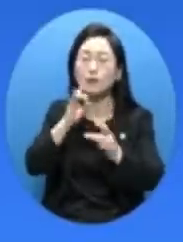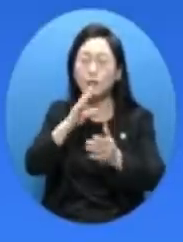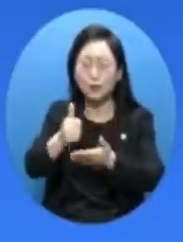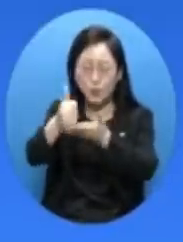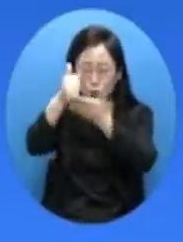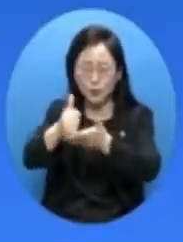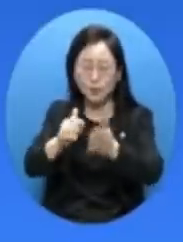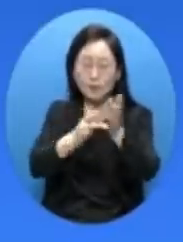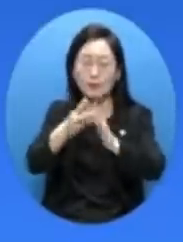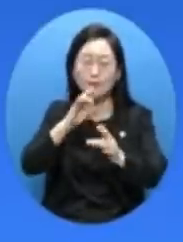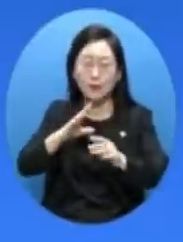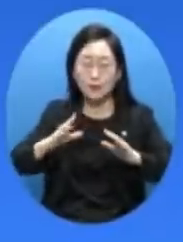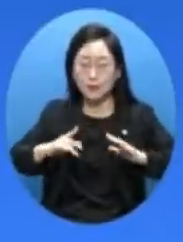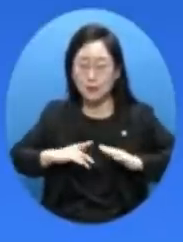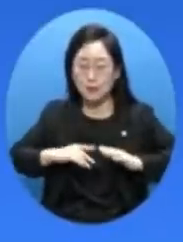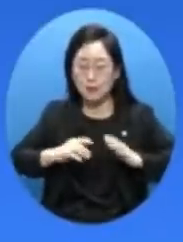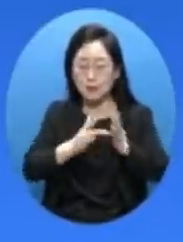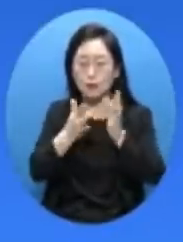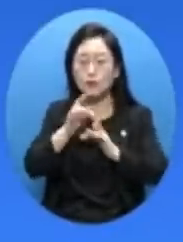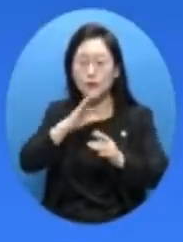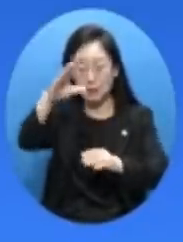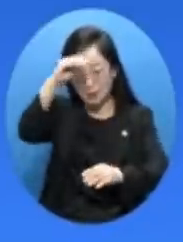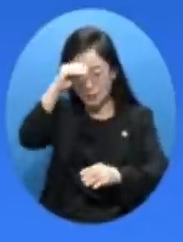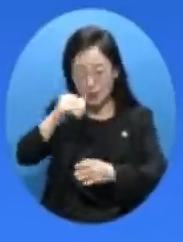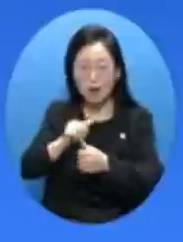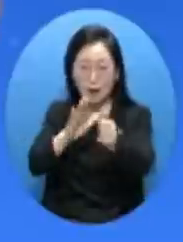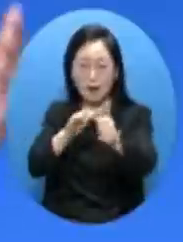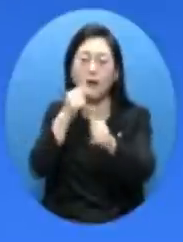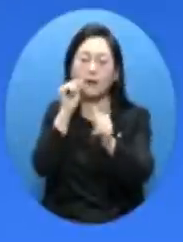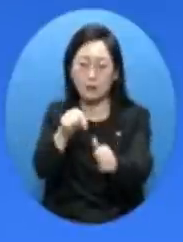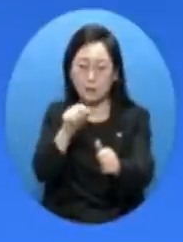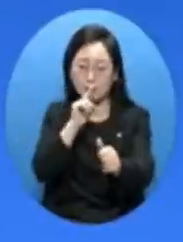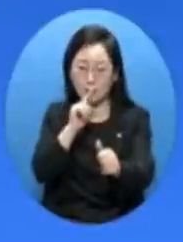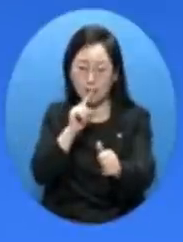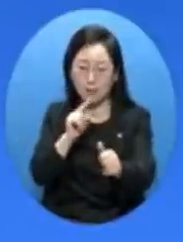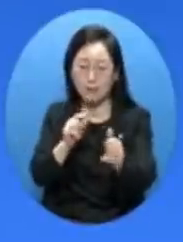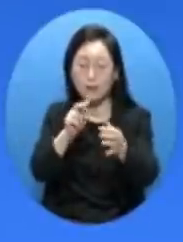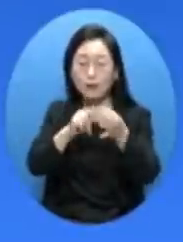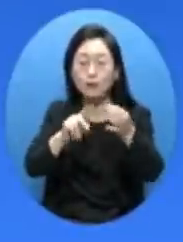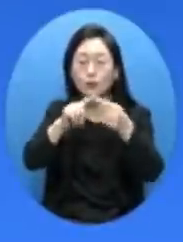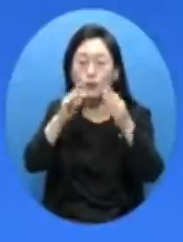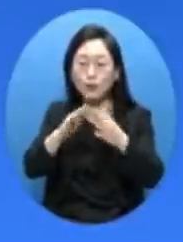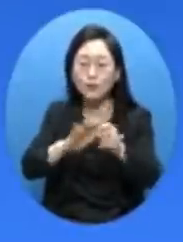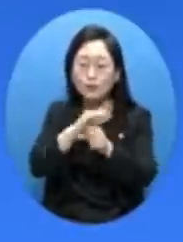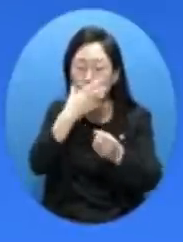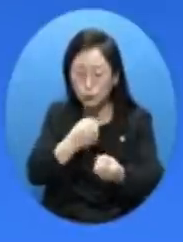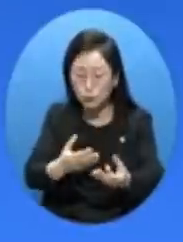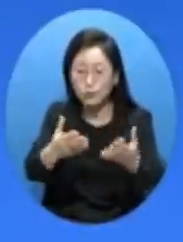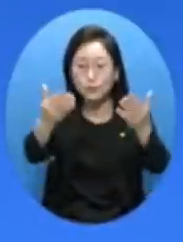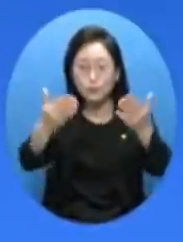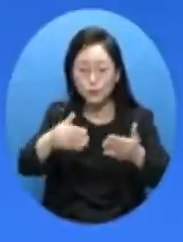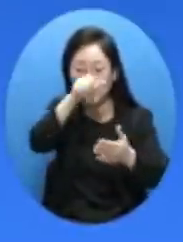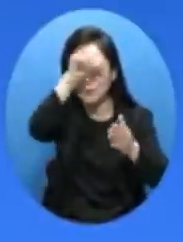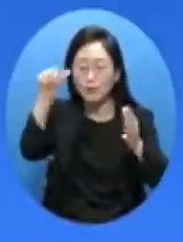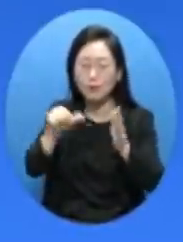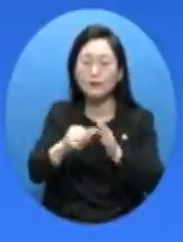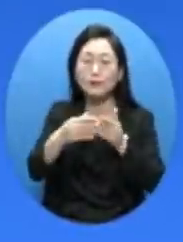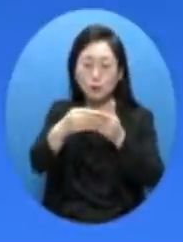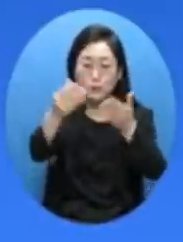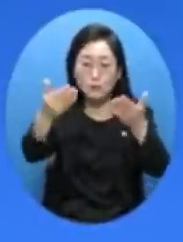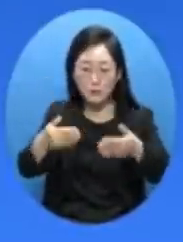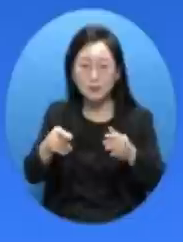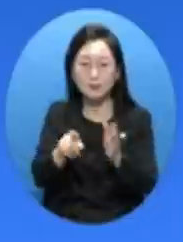예수님만 잘하고 예수님만 닮아가는 교회가 되도록 하라. 우리 교회를 사랑하시고 축복하시고 우리 교회를 한평생 인도해 주실